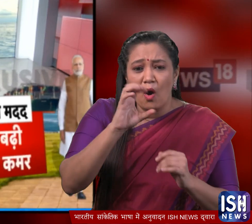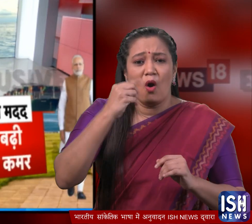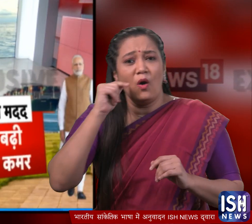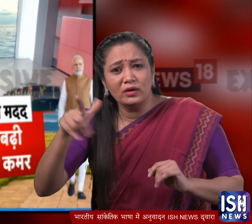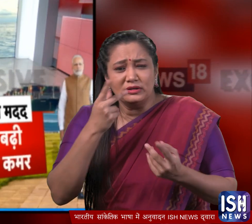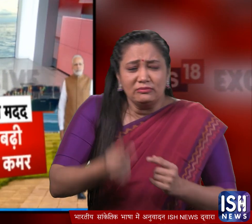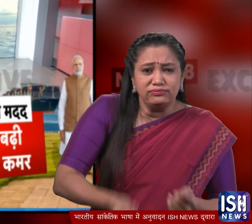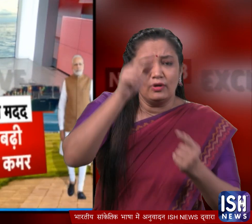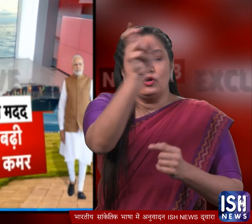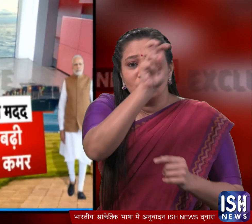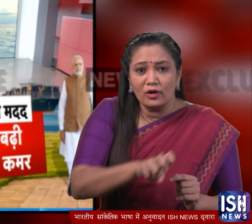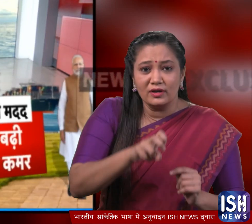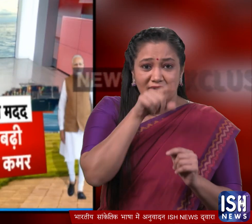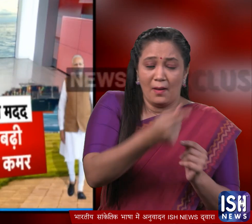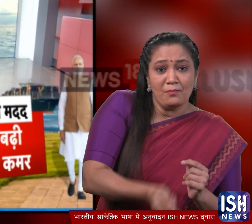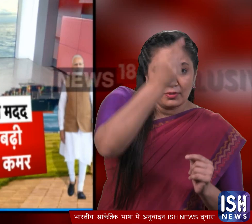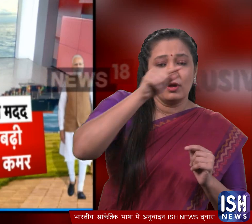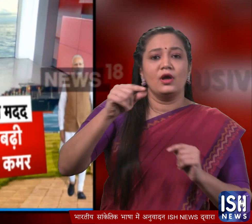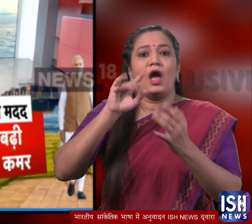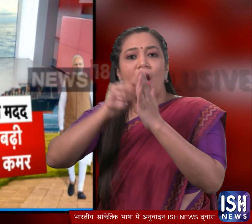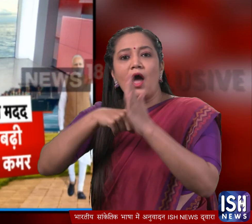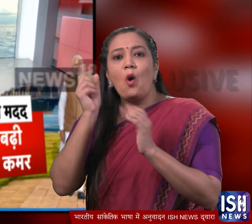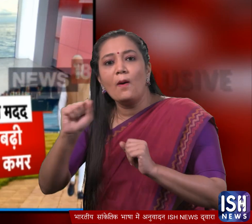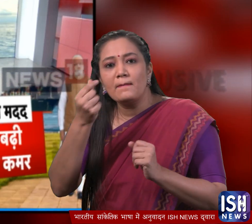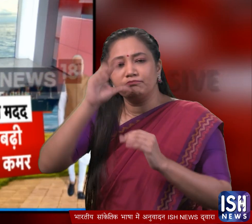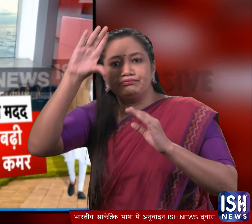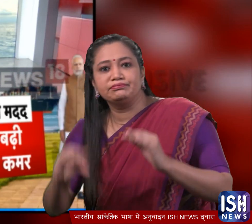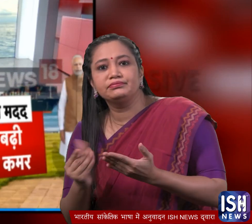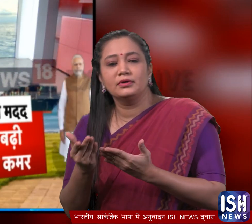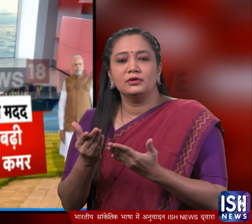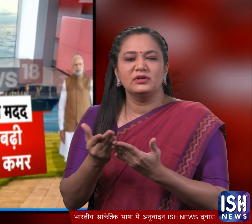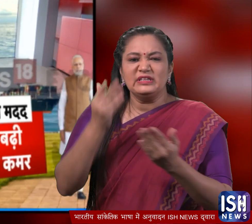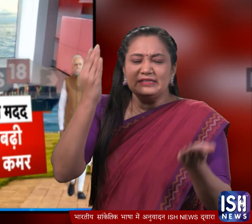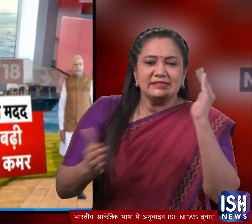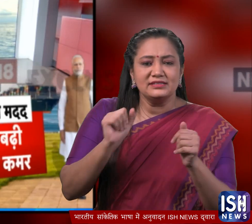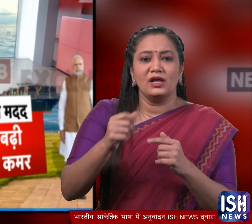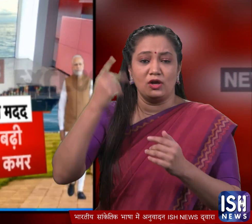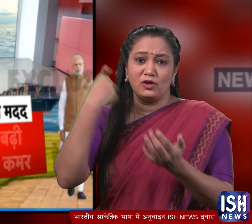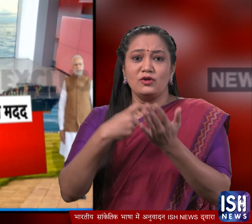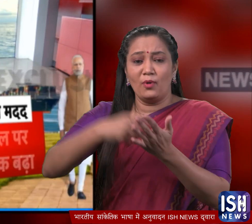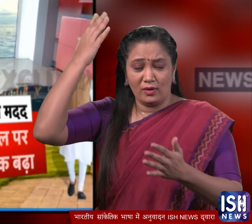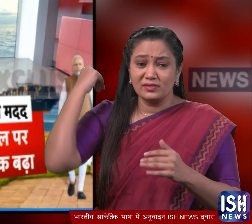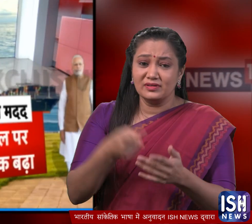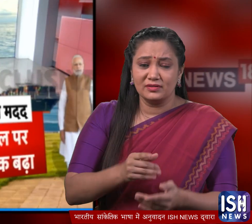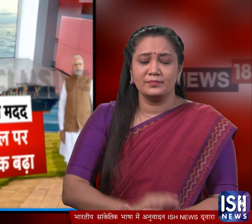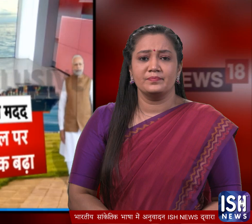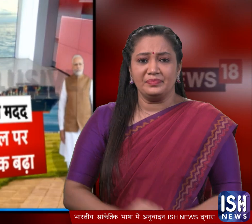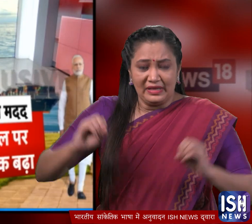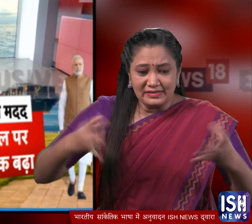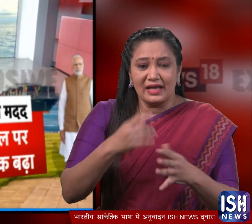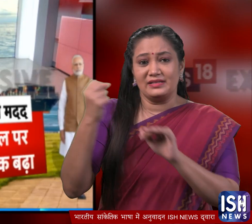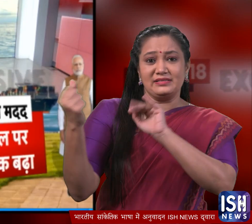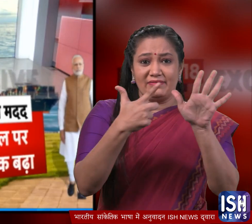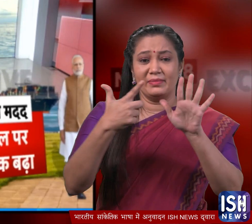कीमतों और डॉलर के मुकाबले श्रीलंकाई रुपए की गिरावट ने श्रीलंका की कमर तोड़ दी। रिपोर्ट के मुताबिक पिछले साल के मुकाबले इस साल